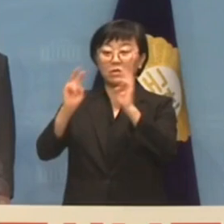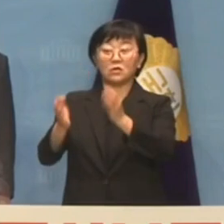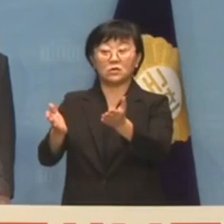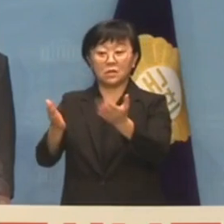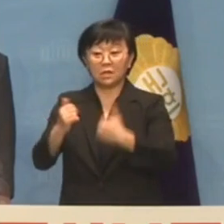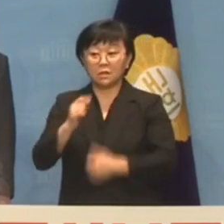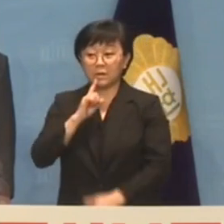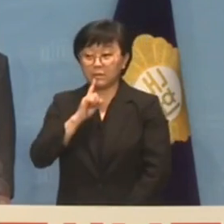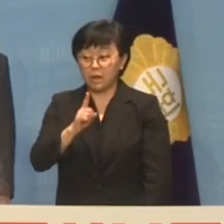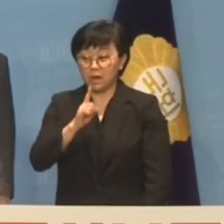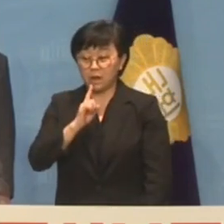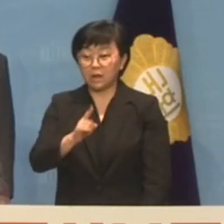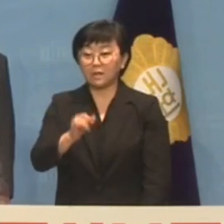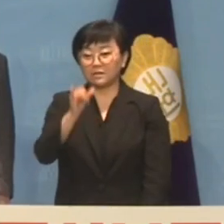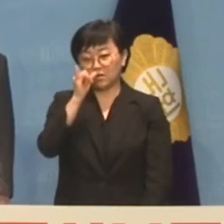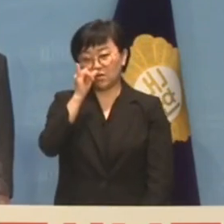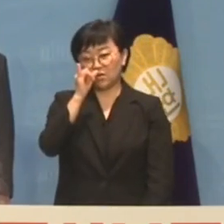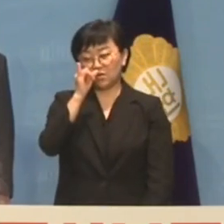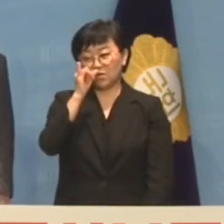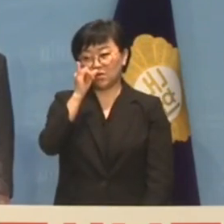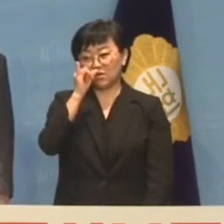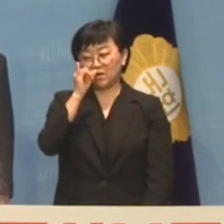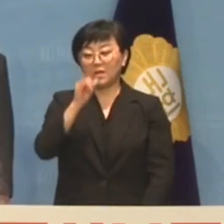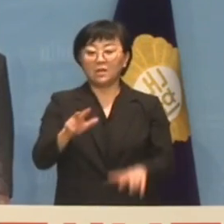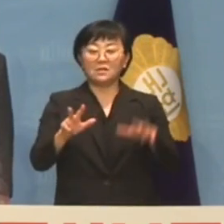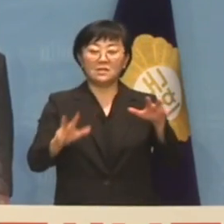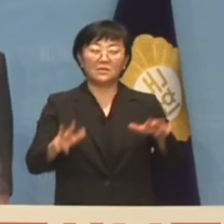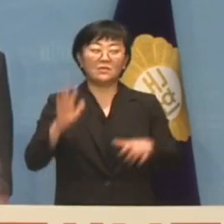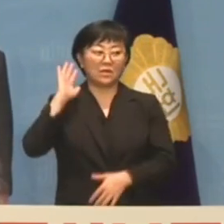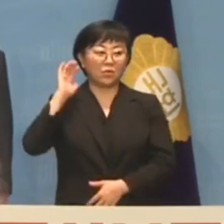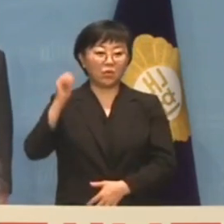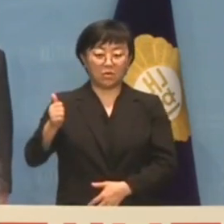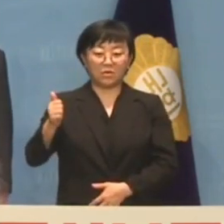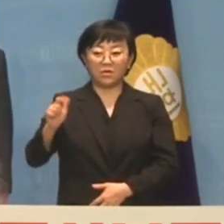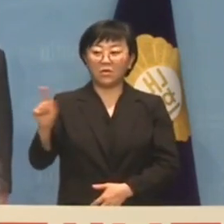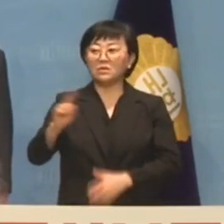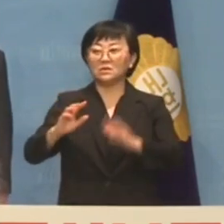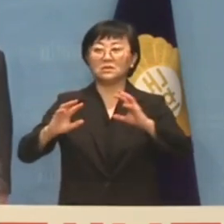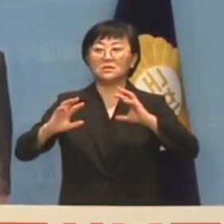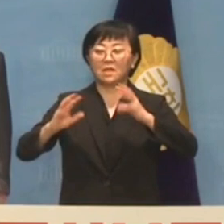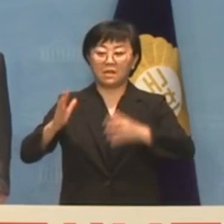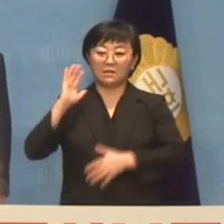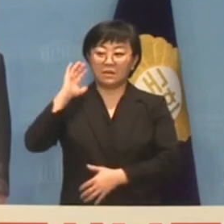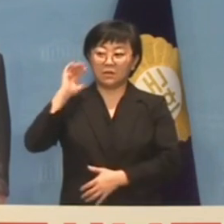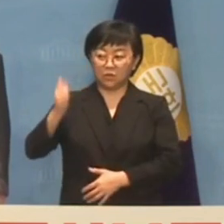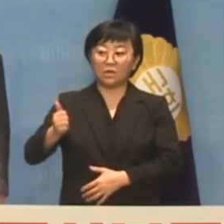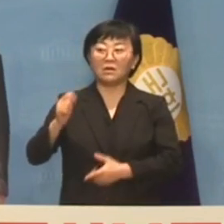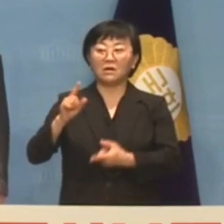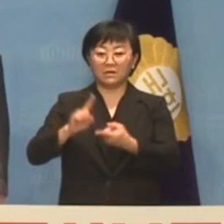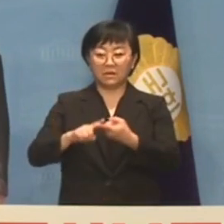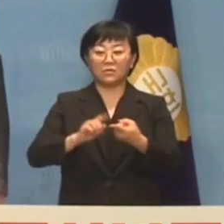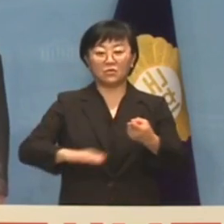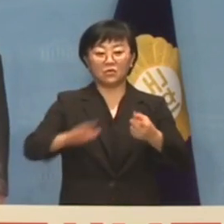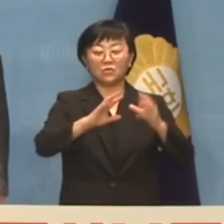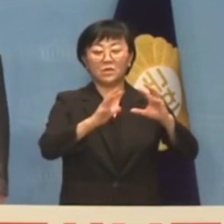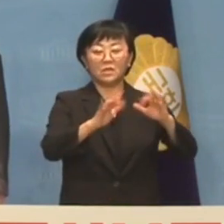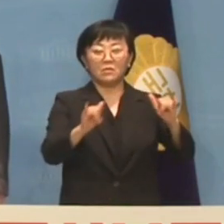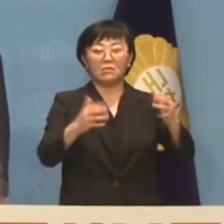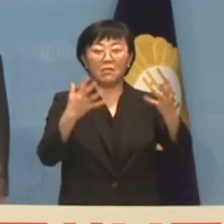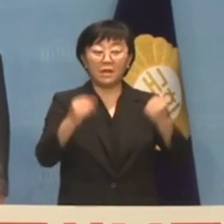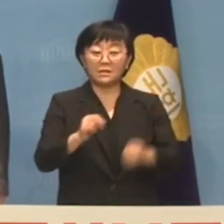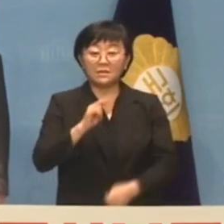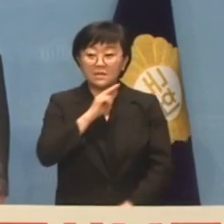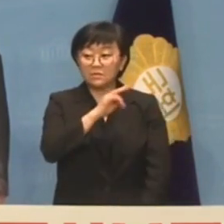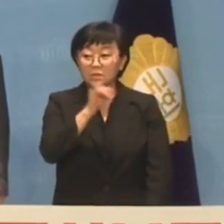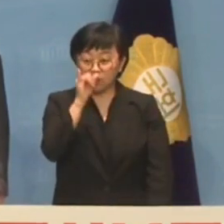유치하겠다고 하는 것을 보면서 지금 대통령이 도대체 어느 나라 대통령인가 우리 국민들이 많이 의심을